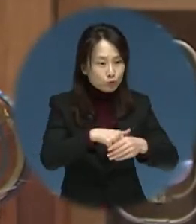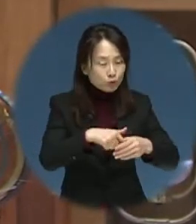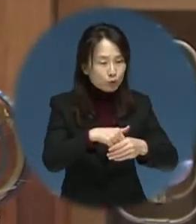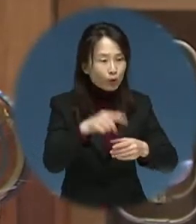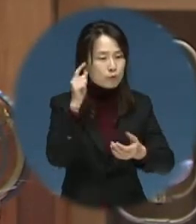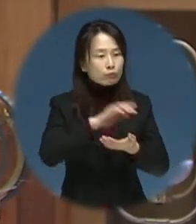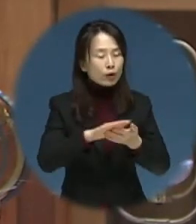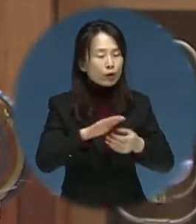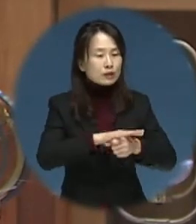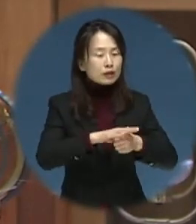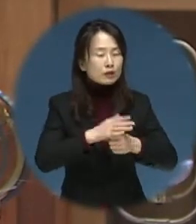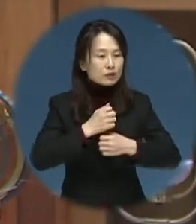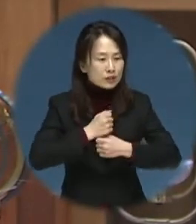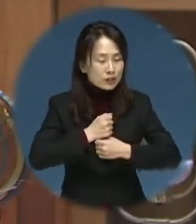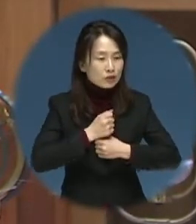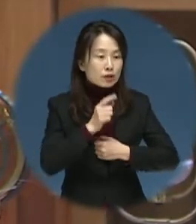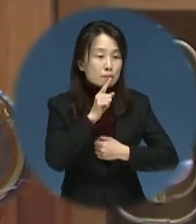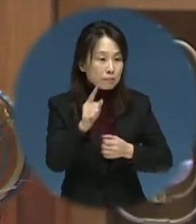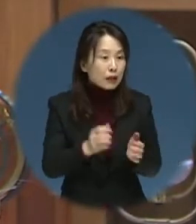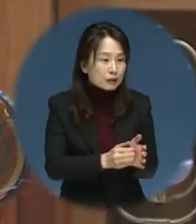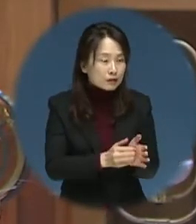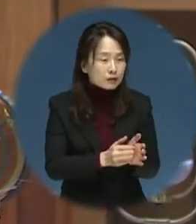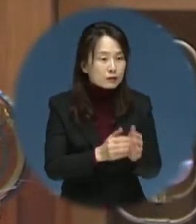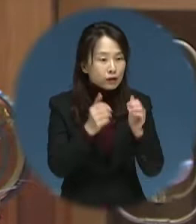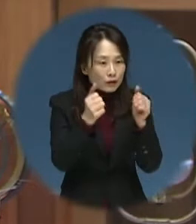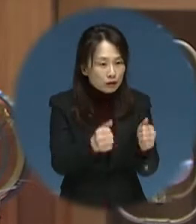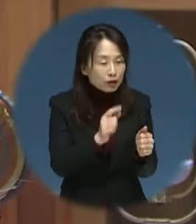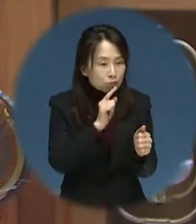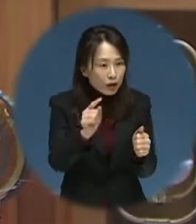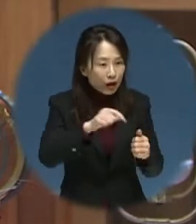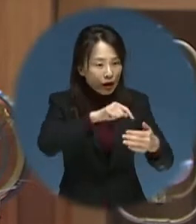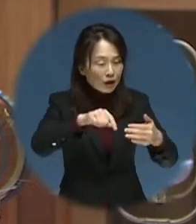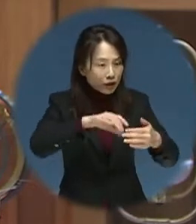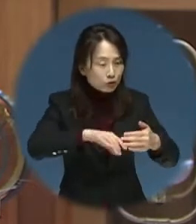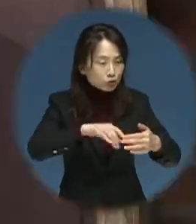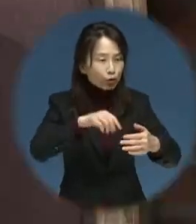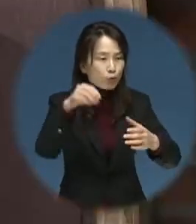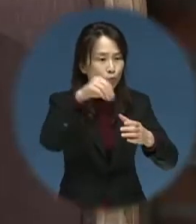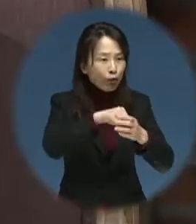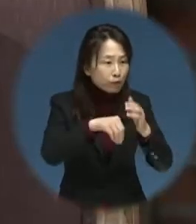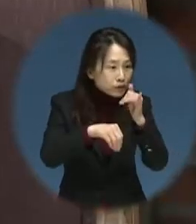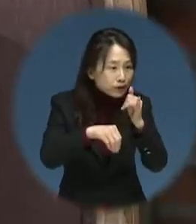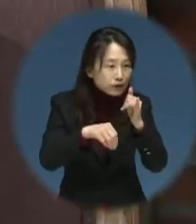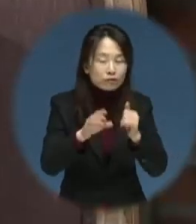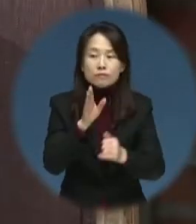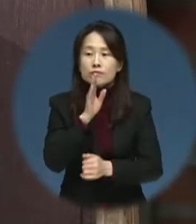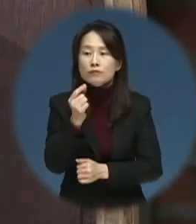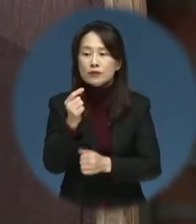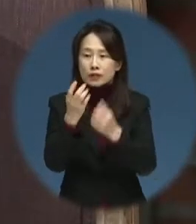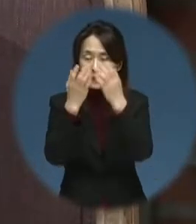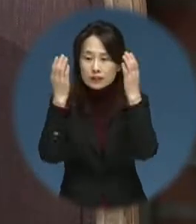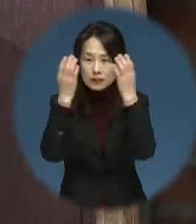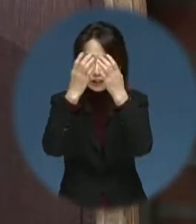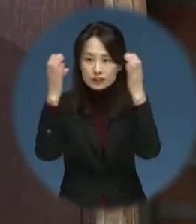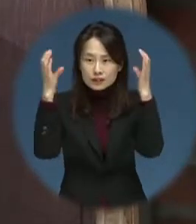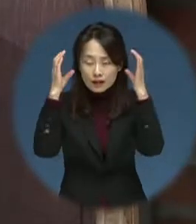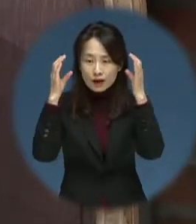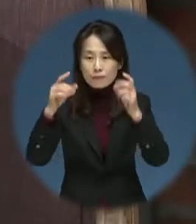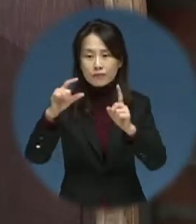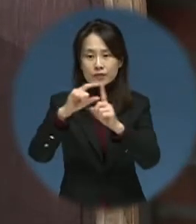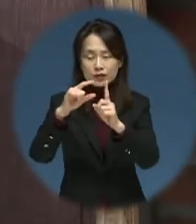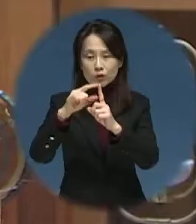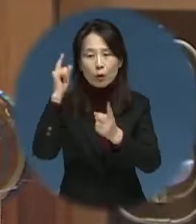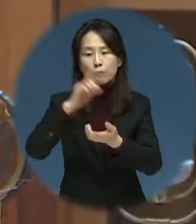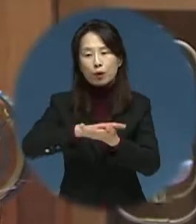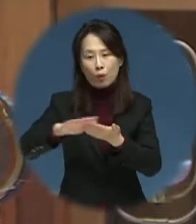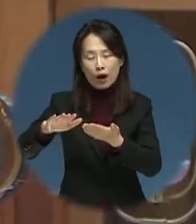사랑하고 지키고자 한다라고만 말씀드렸는데 이 인사말에도 드러나네요. 네. 이슬람이란 단어 자체가 평화란 뜻입니다. 아,